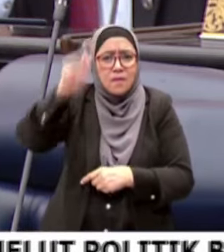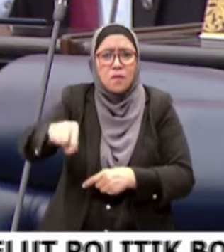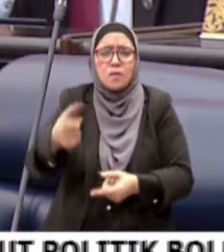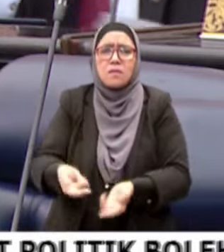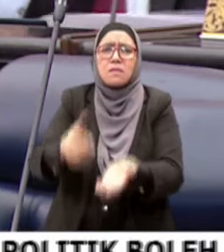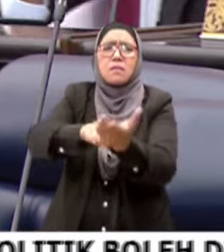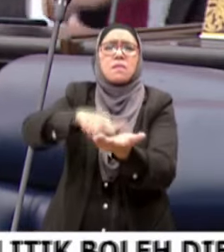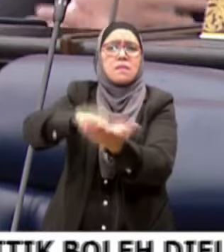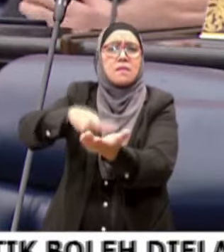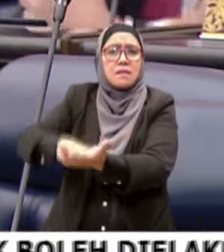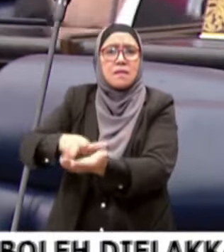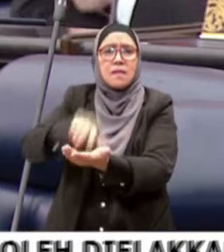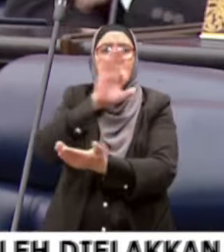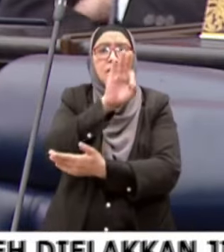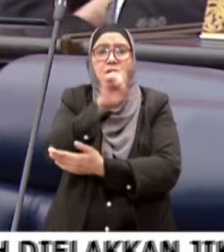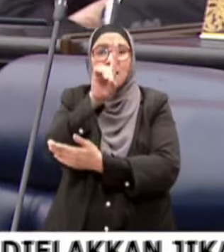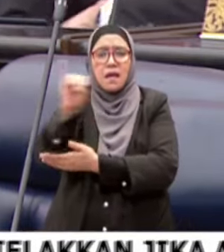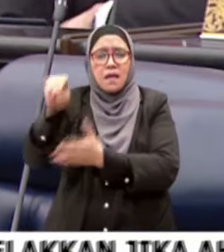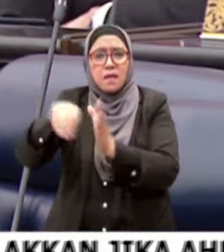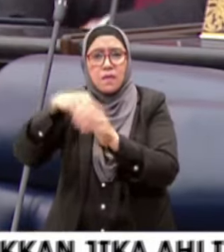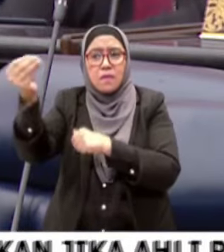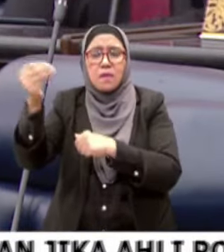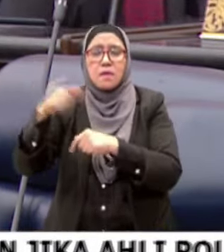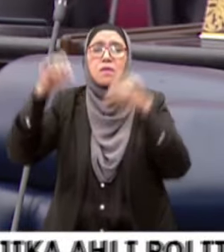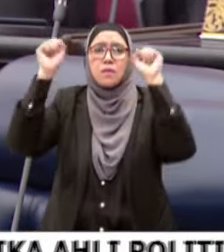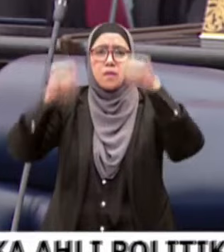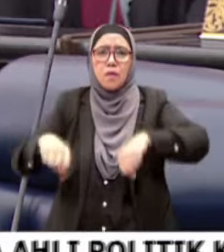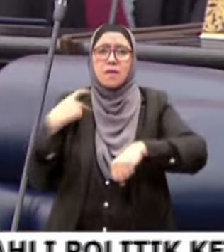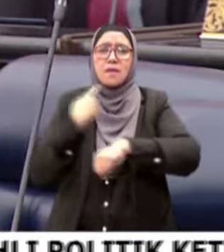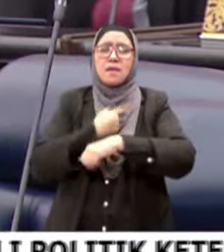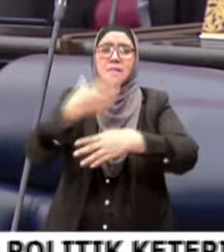auflog mau kita dapat